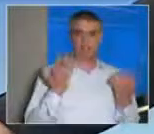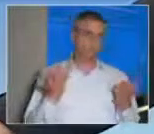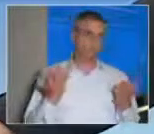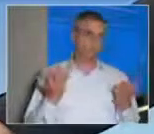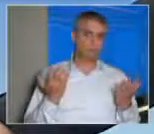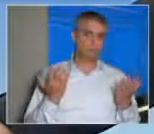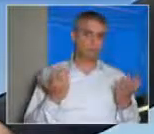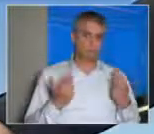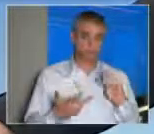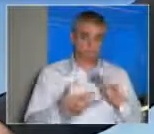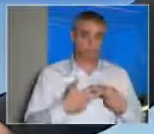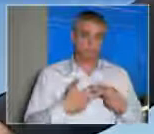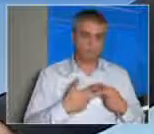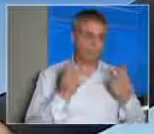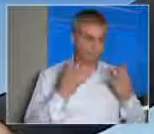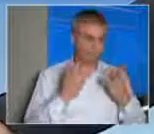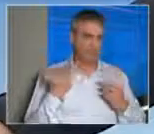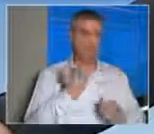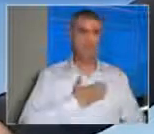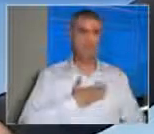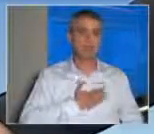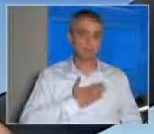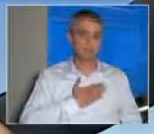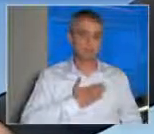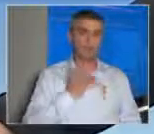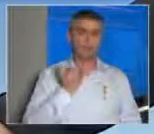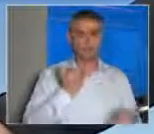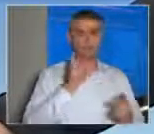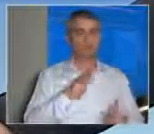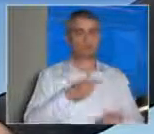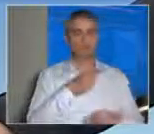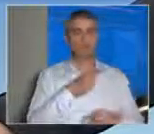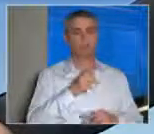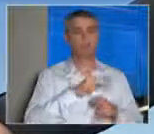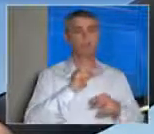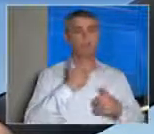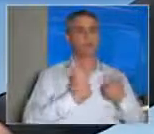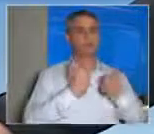מסוימת. לקראת, מטבע הדברים לקראת חגים, אבל עכשיו יש גם את ענייני